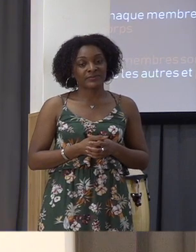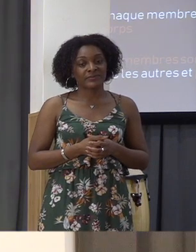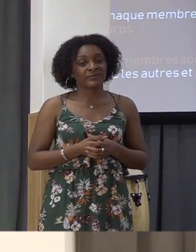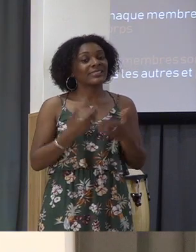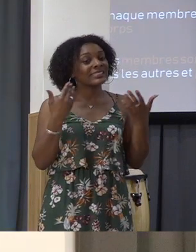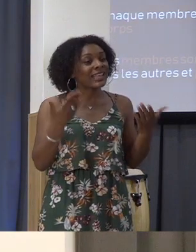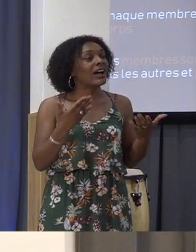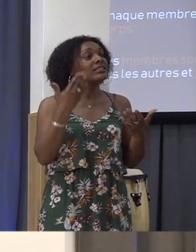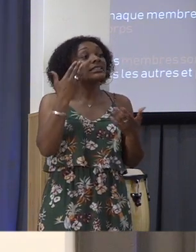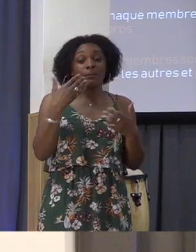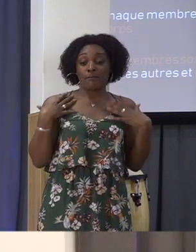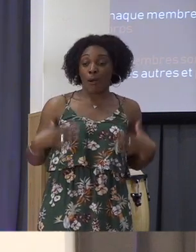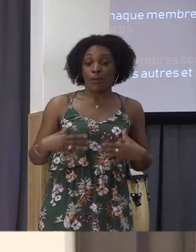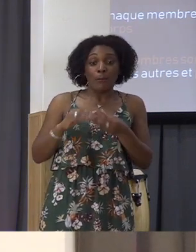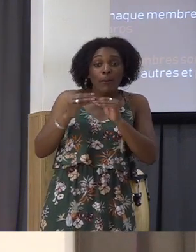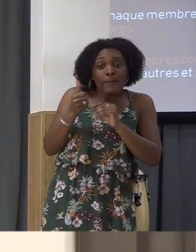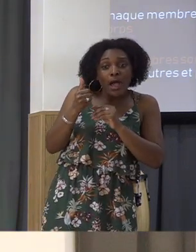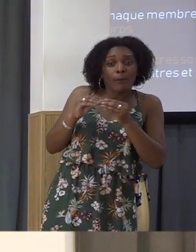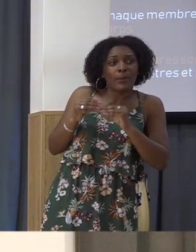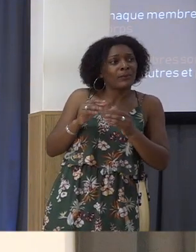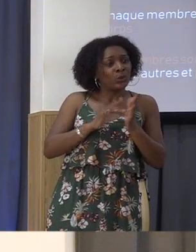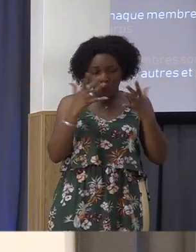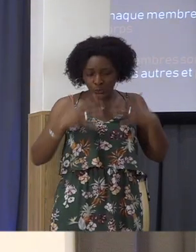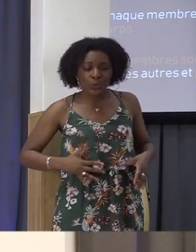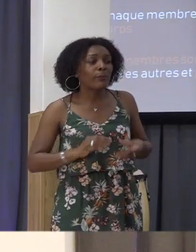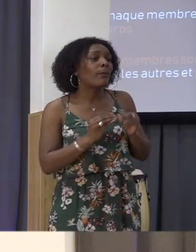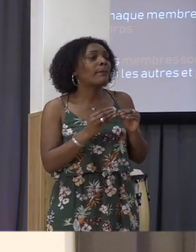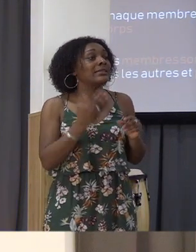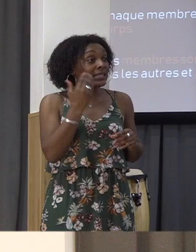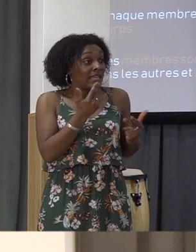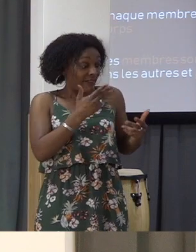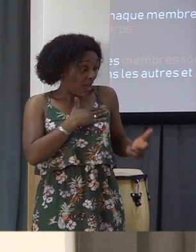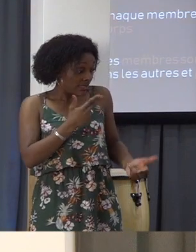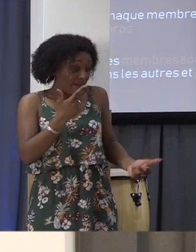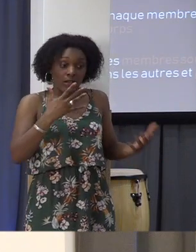Si un membre est en difficulté, tous les membres sont en difficulté.